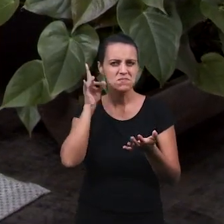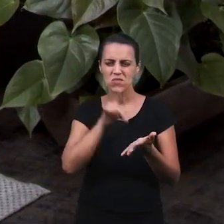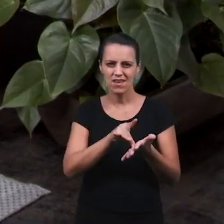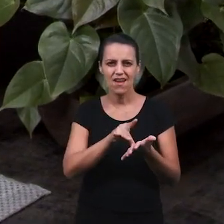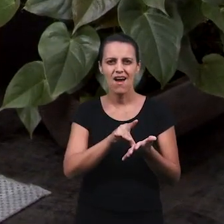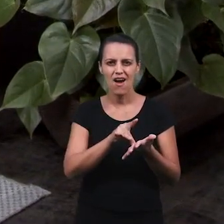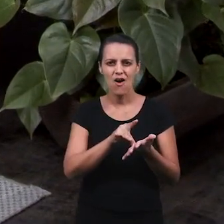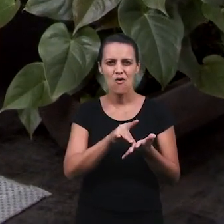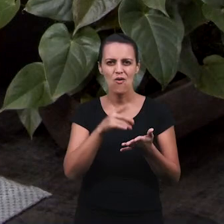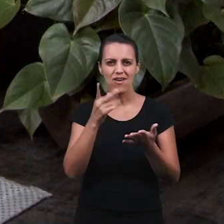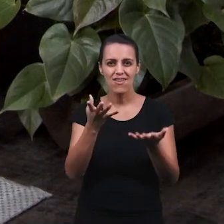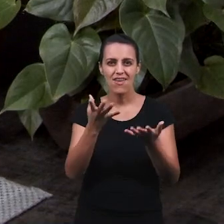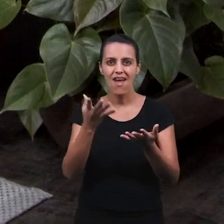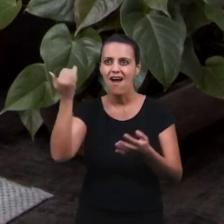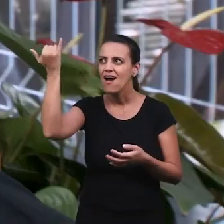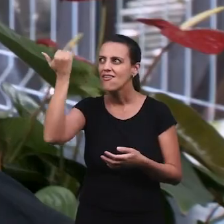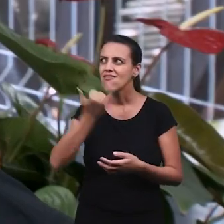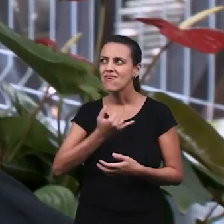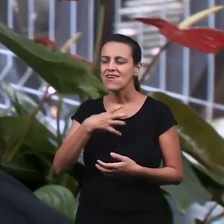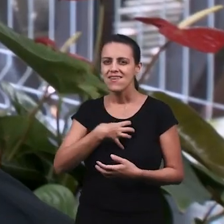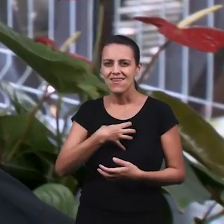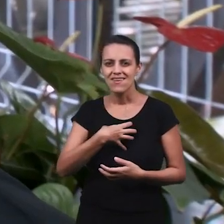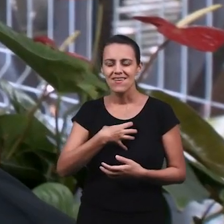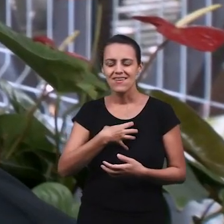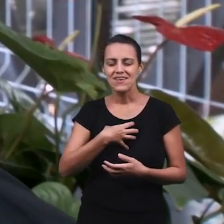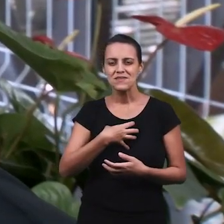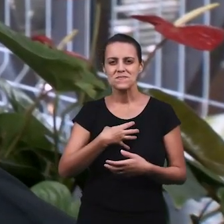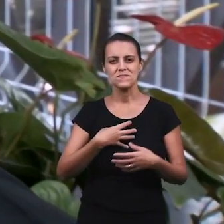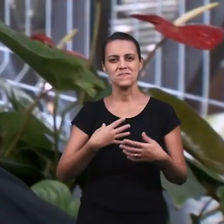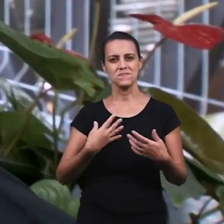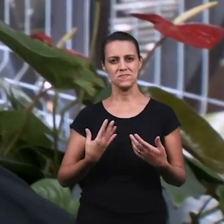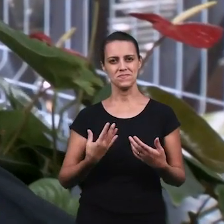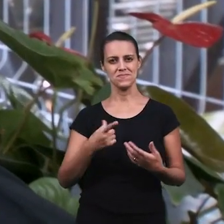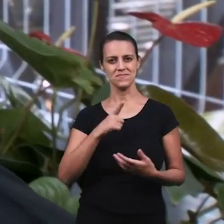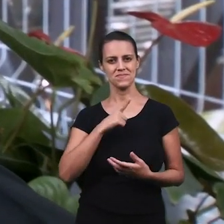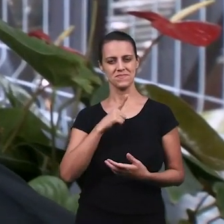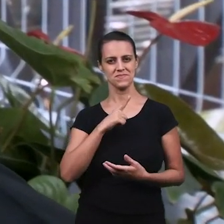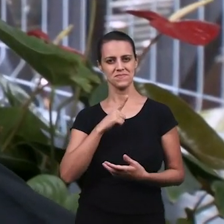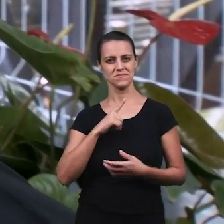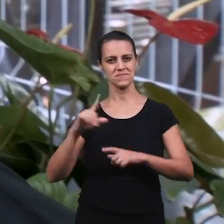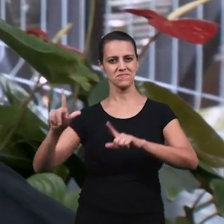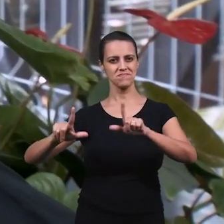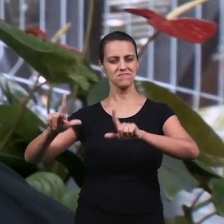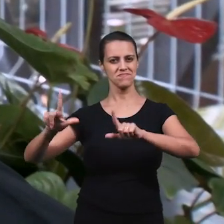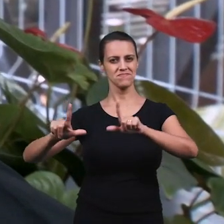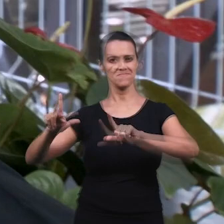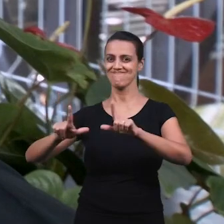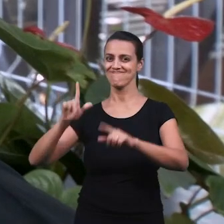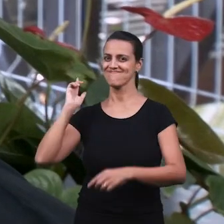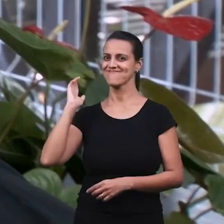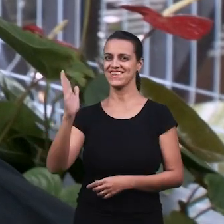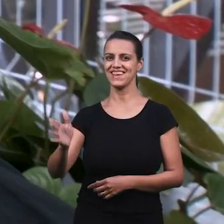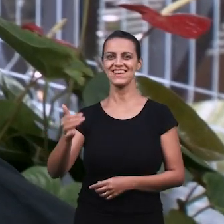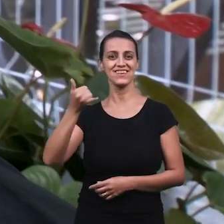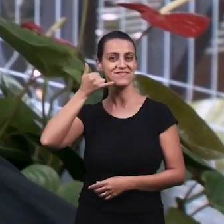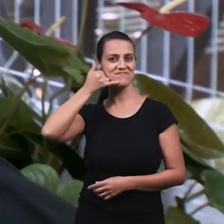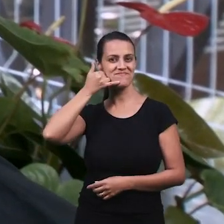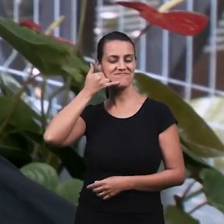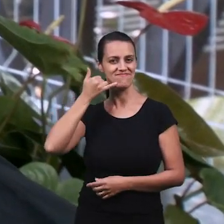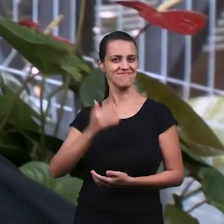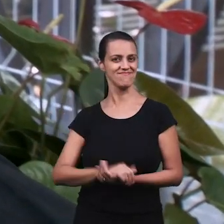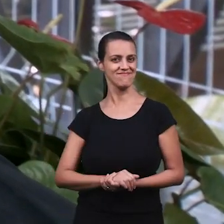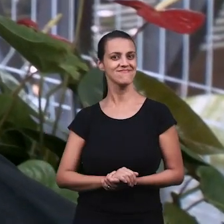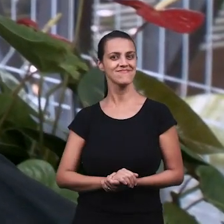expérience réelle avec lui, entendre sa voix. Nous avons un canal direct pour vous répondre. Appelez-nous gratuitement à n'importe quelle heure de